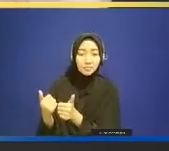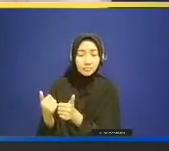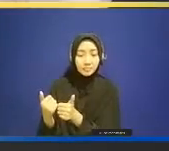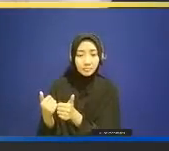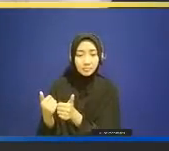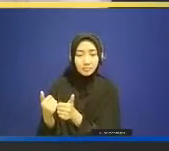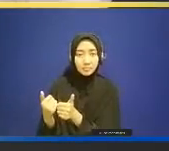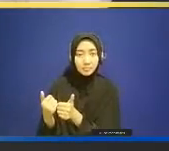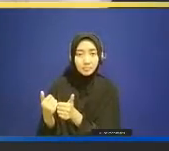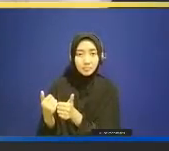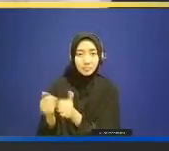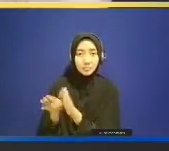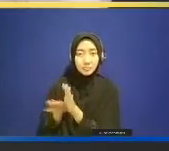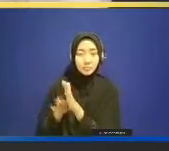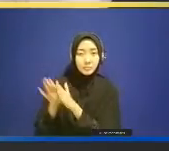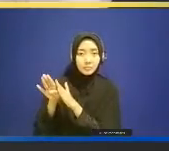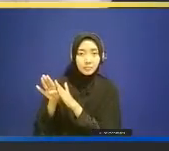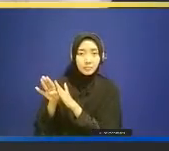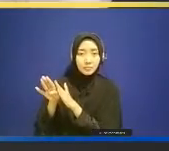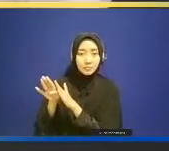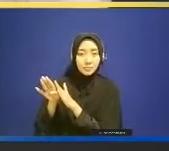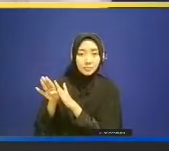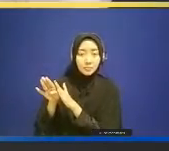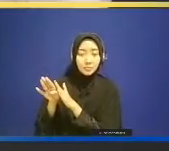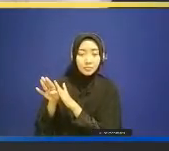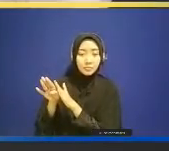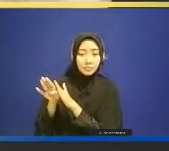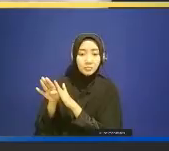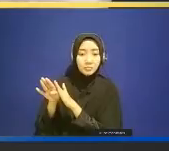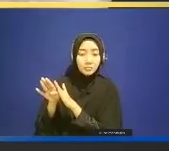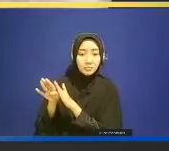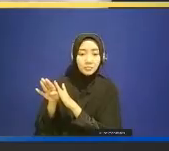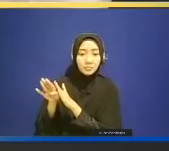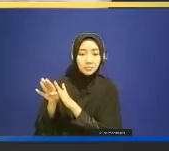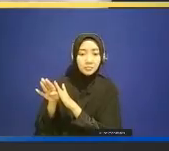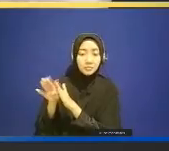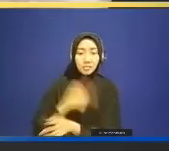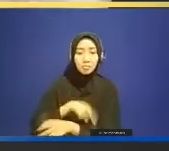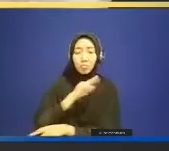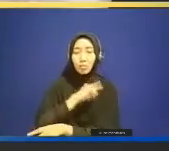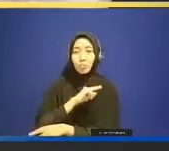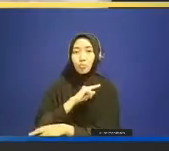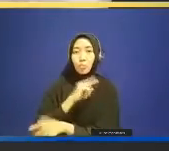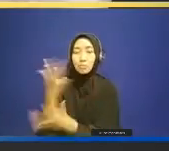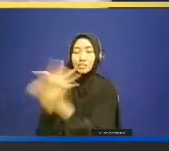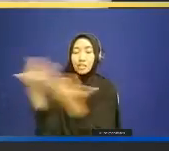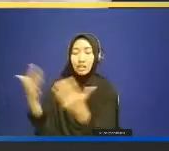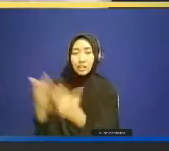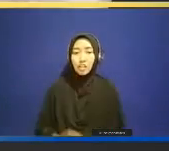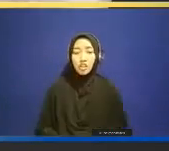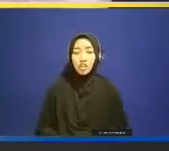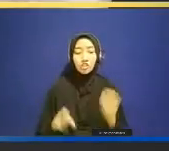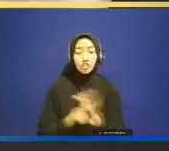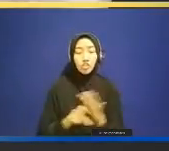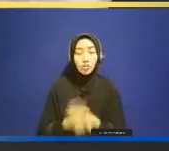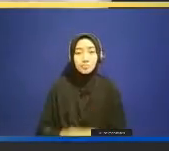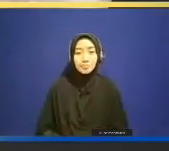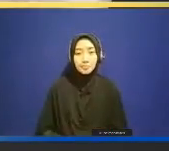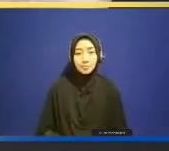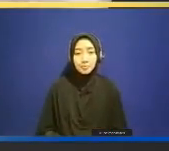eh meningkatkan apa namanya kemampuan rakyat itu nih contohnya